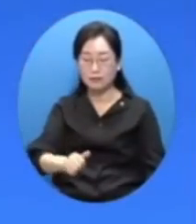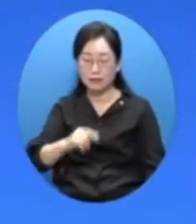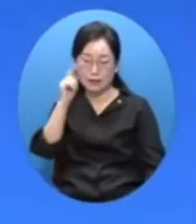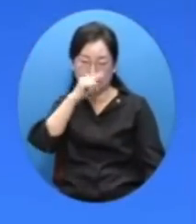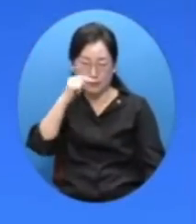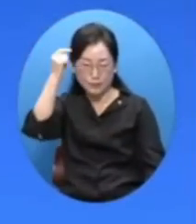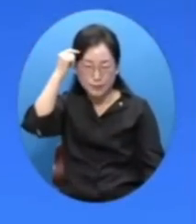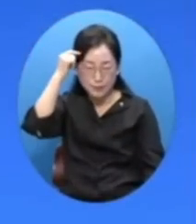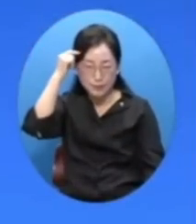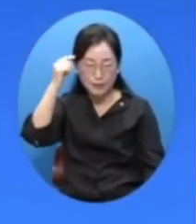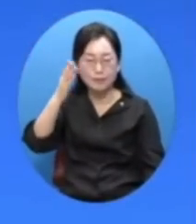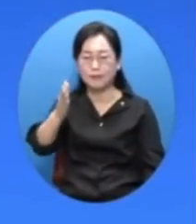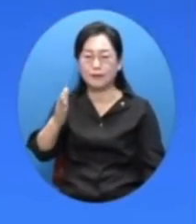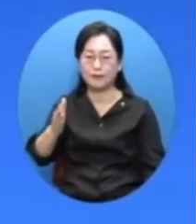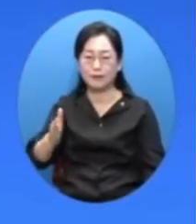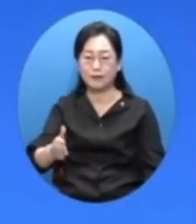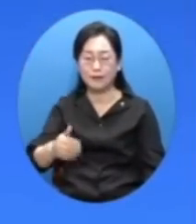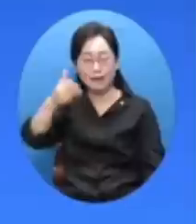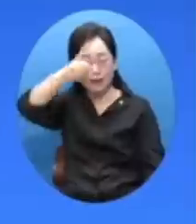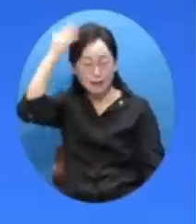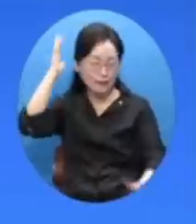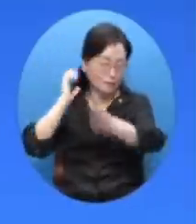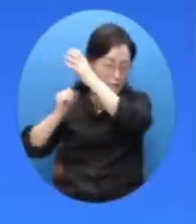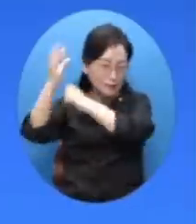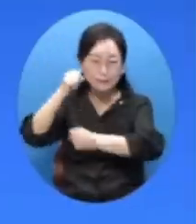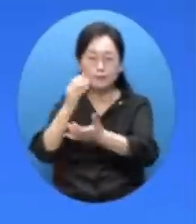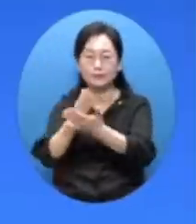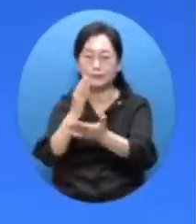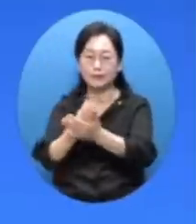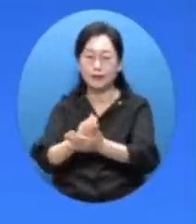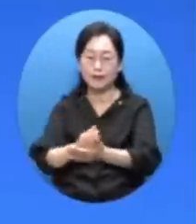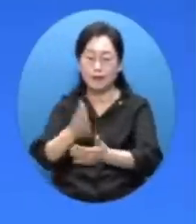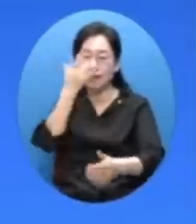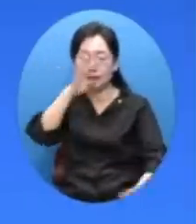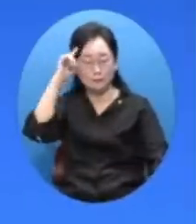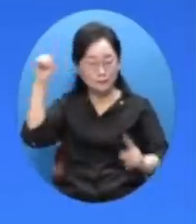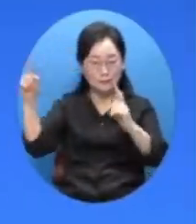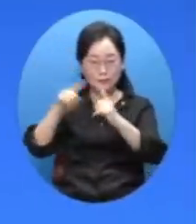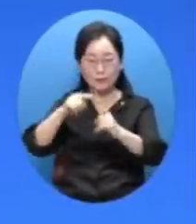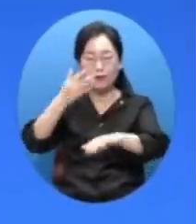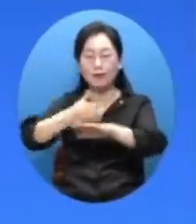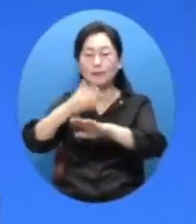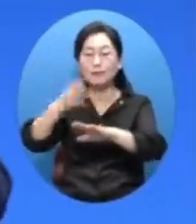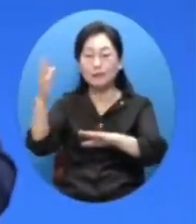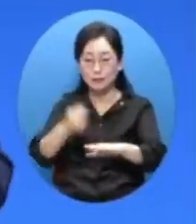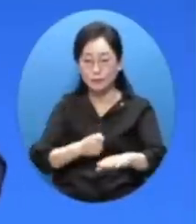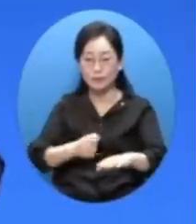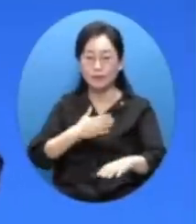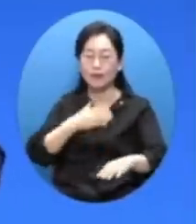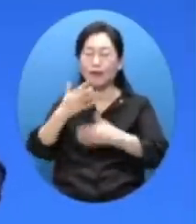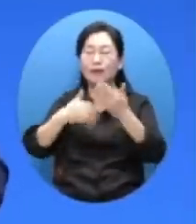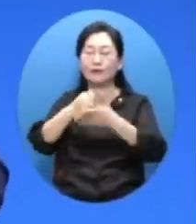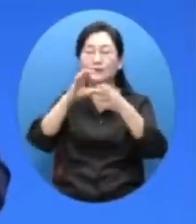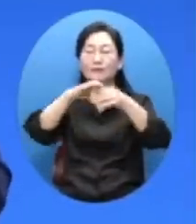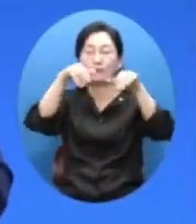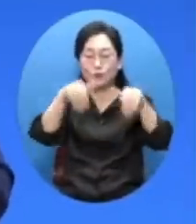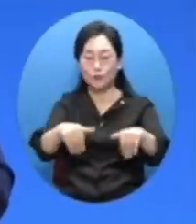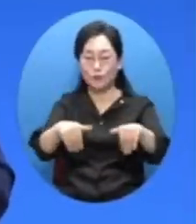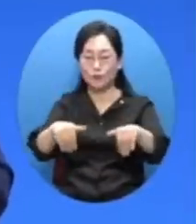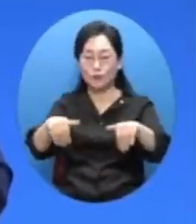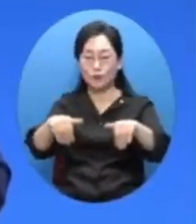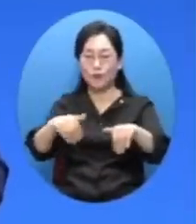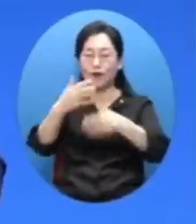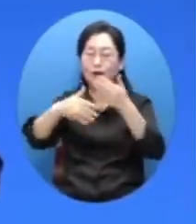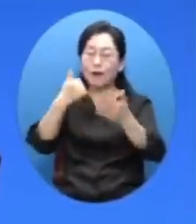생각에 사로잡지 말고 옛사람 모습에 사로잡지 말고 절대부정 절대감처럼 무장해서 난 하나님의 종이다 하는 모든